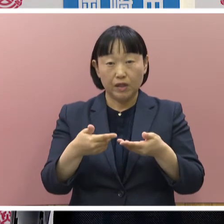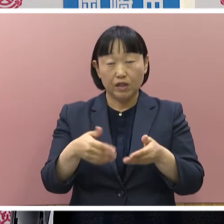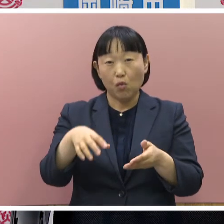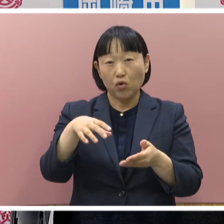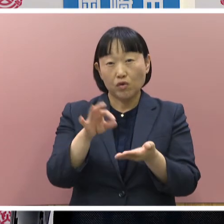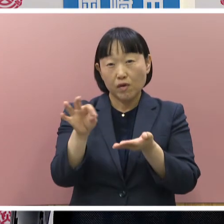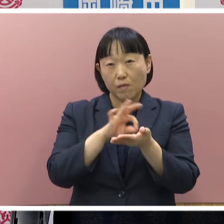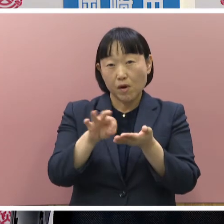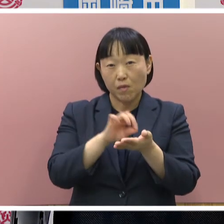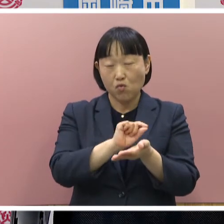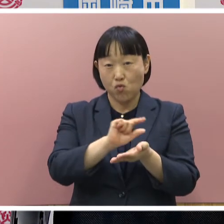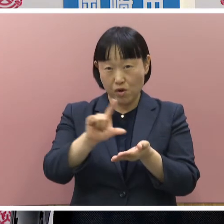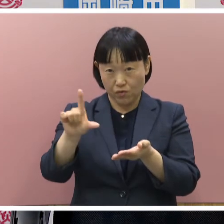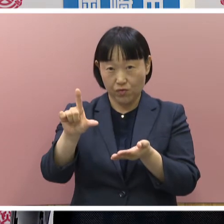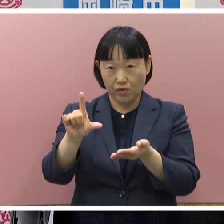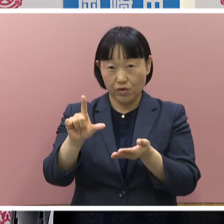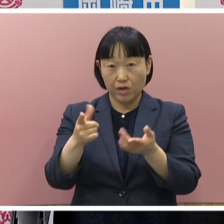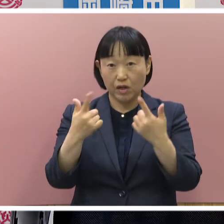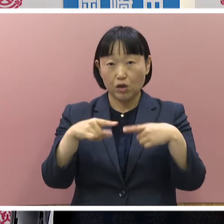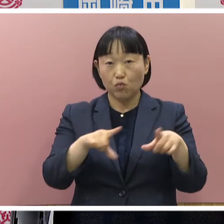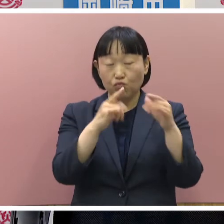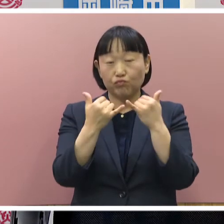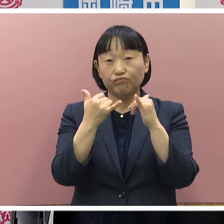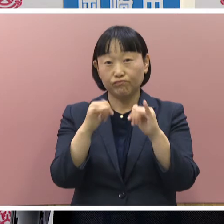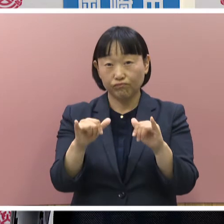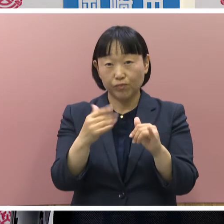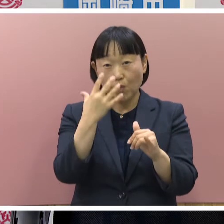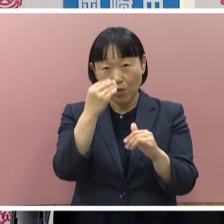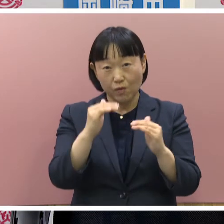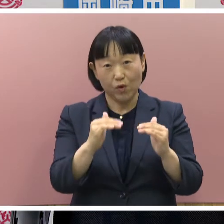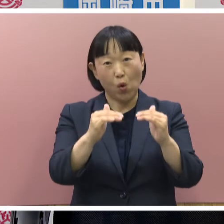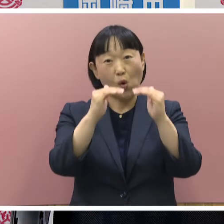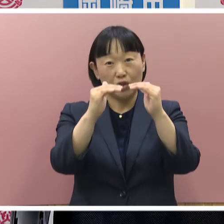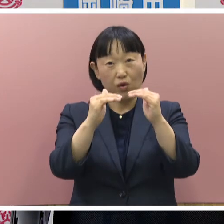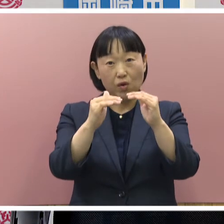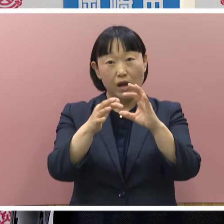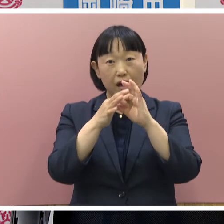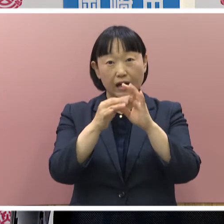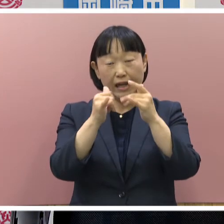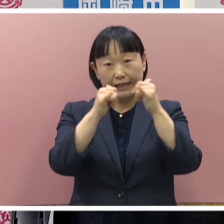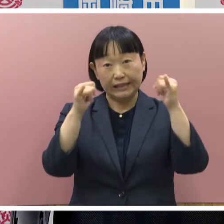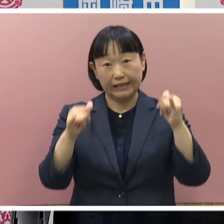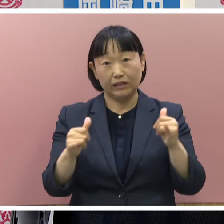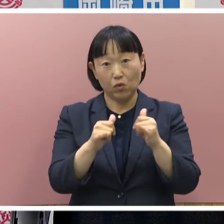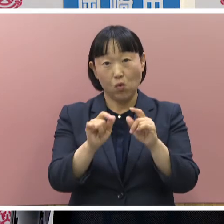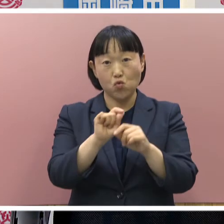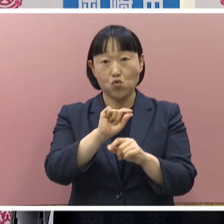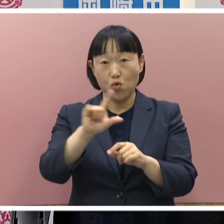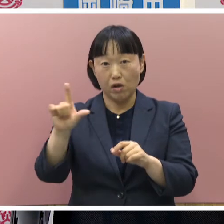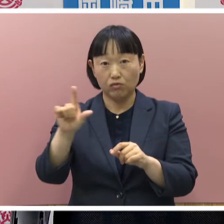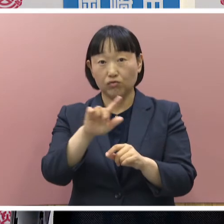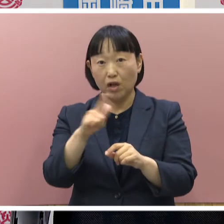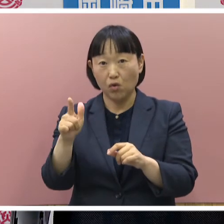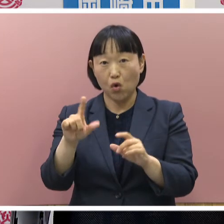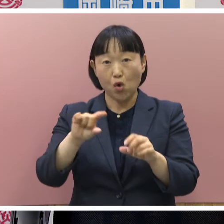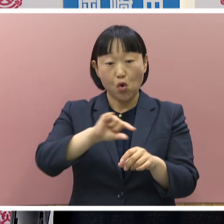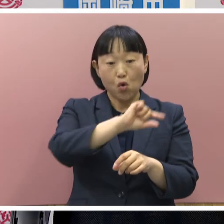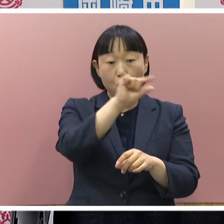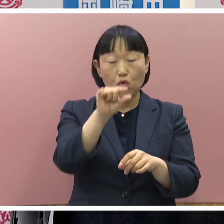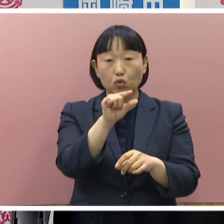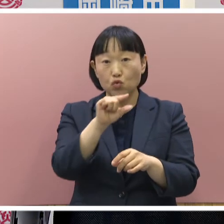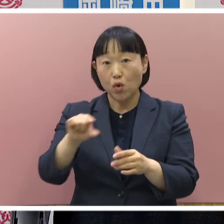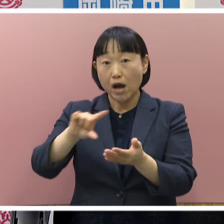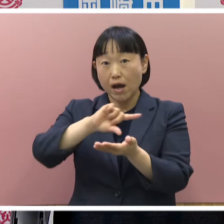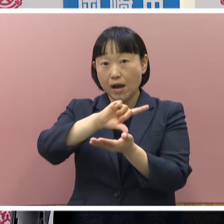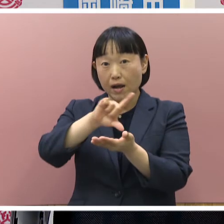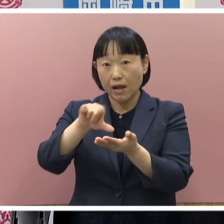はもとより、定住者にとっての魅力向上や関係人口増加などを目指し、クルアエリアで進める公民